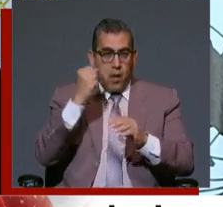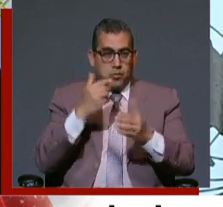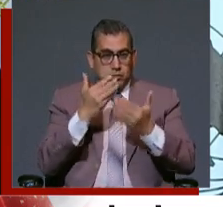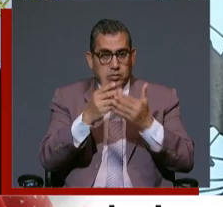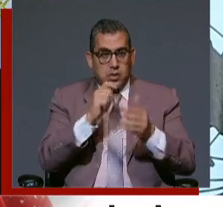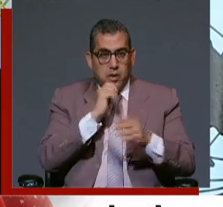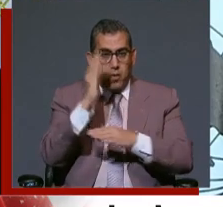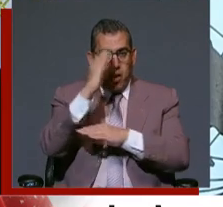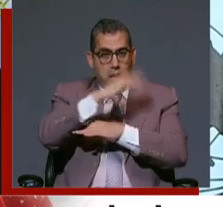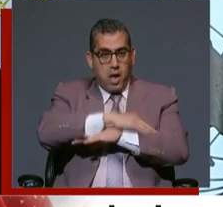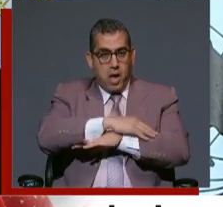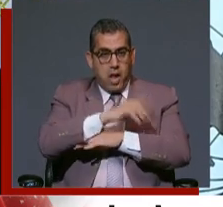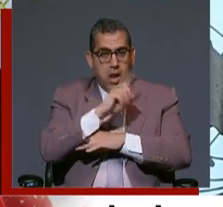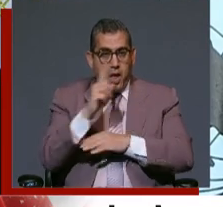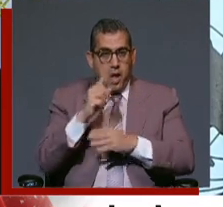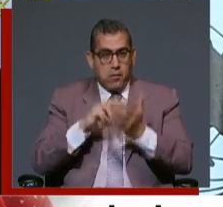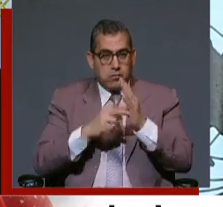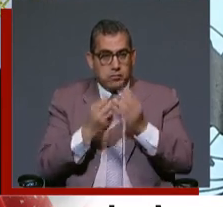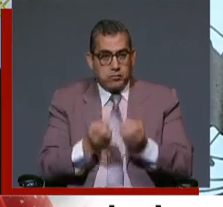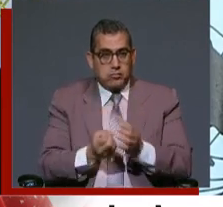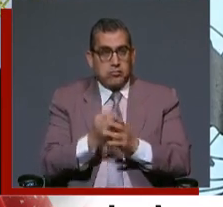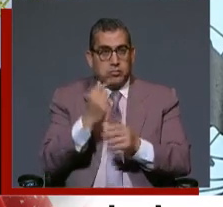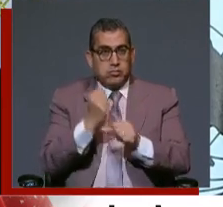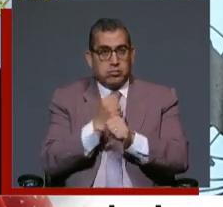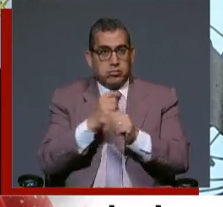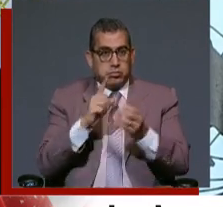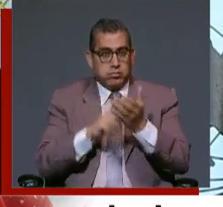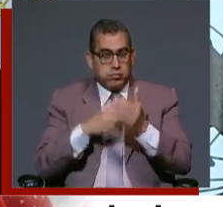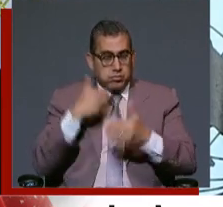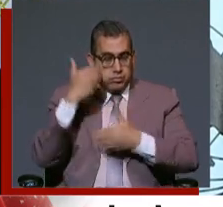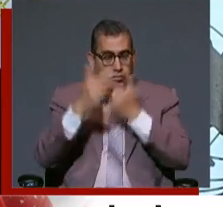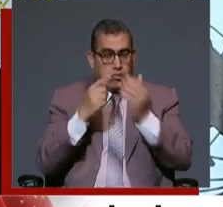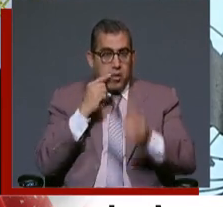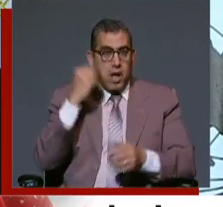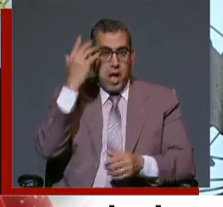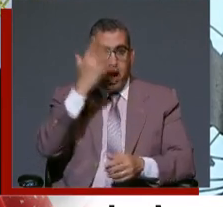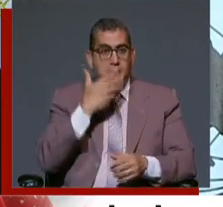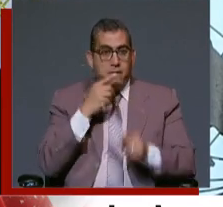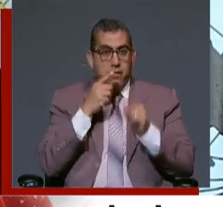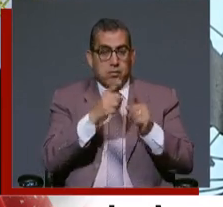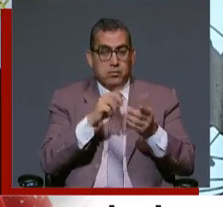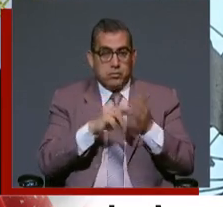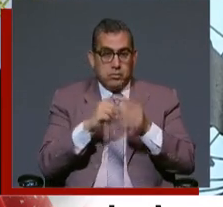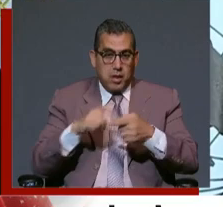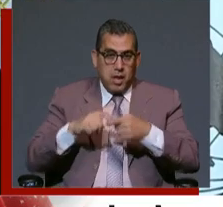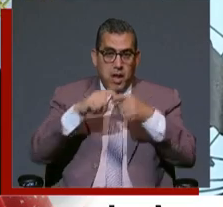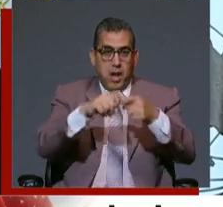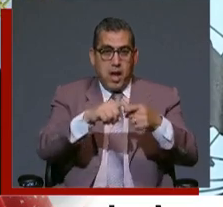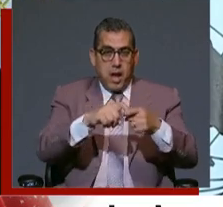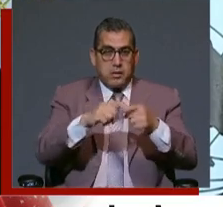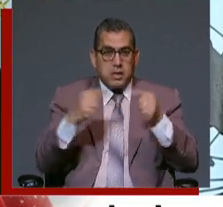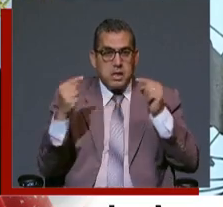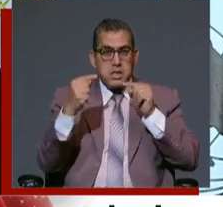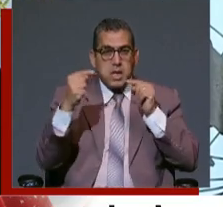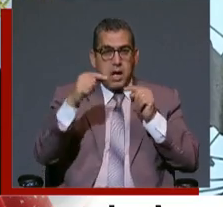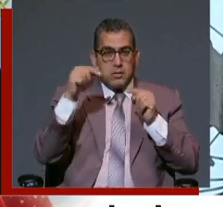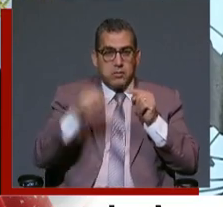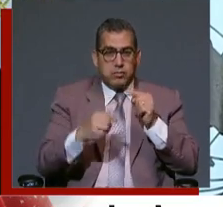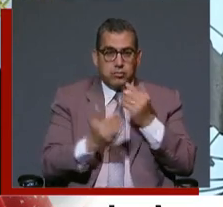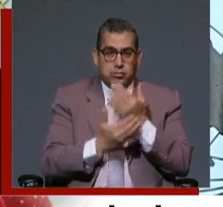على الإقراض، وهذا سيسمح للقارات الإفريقية برفع هذه التحديات